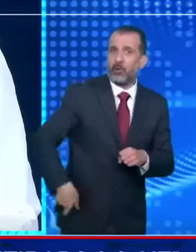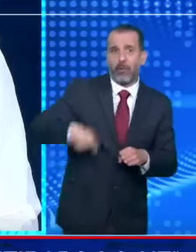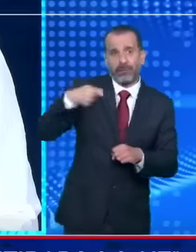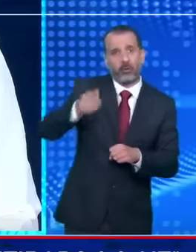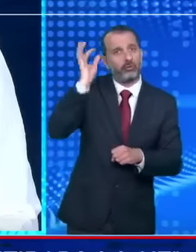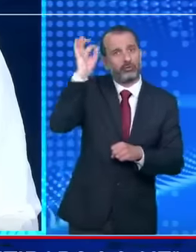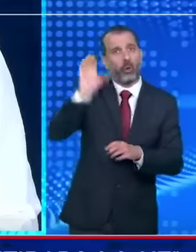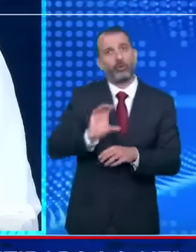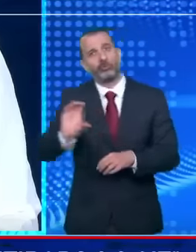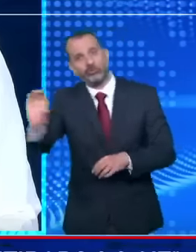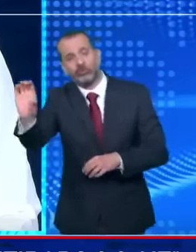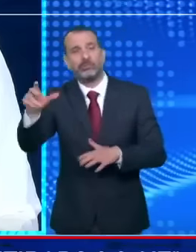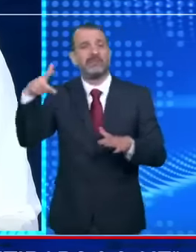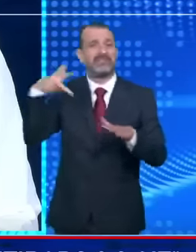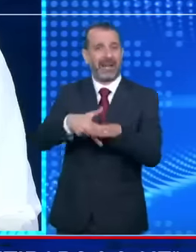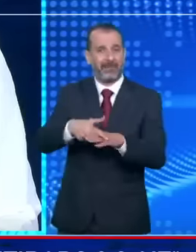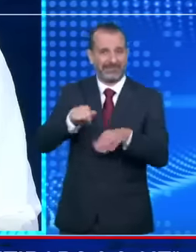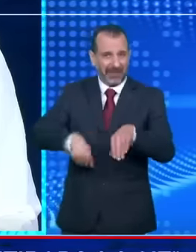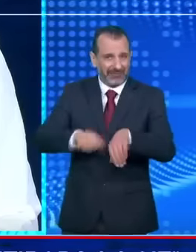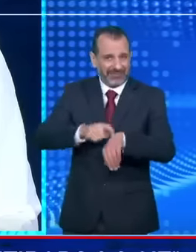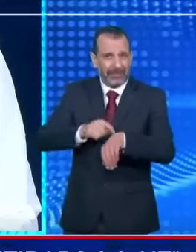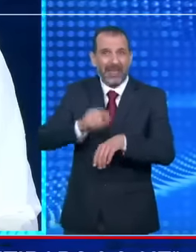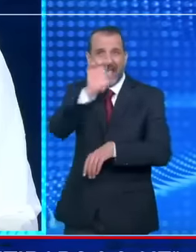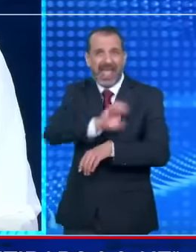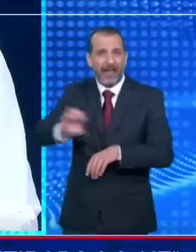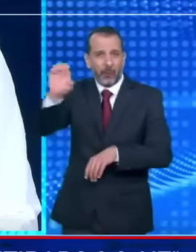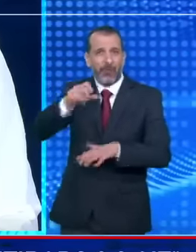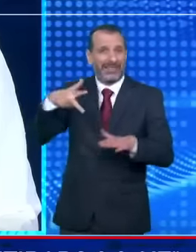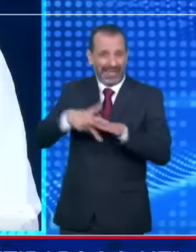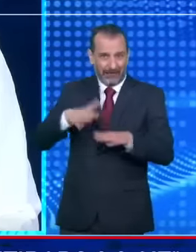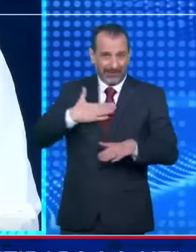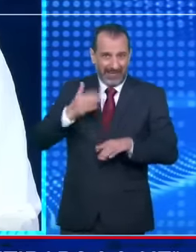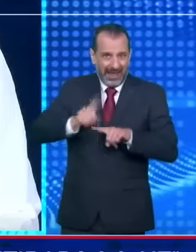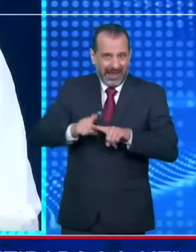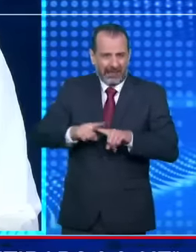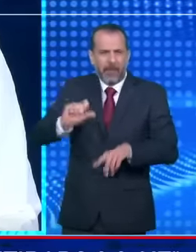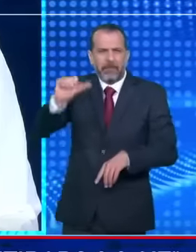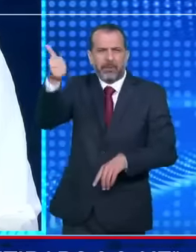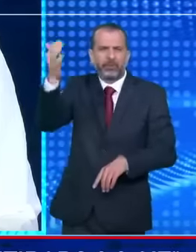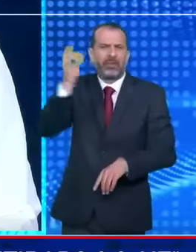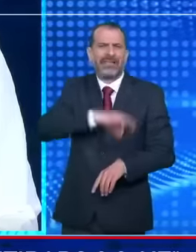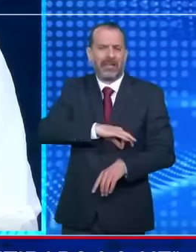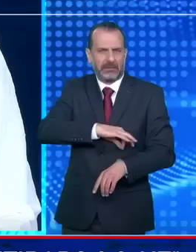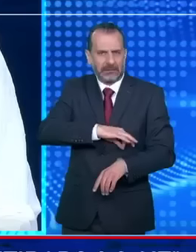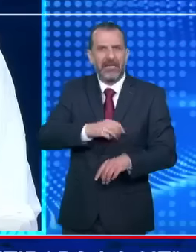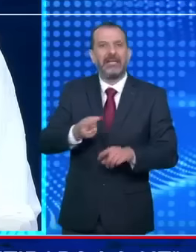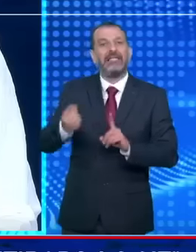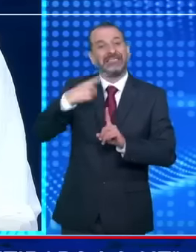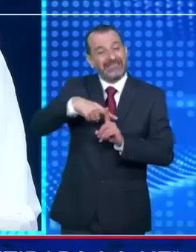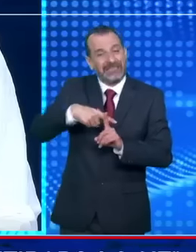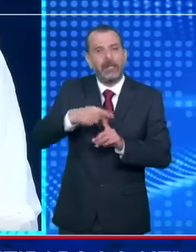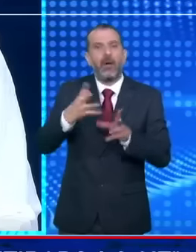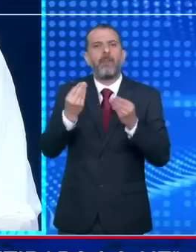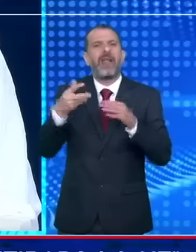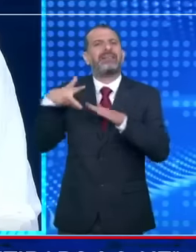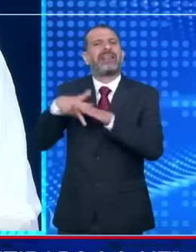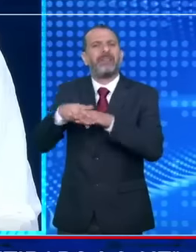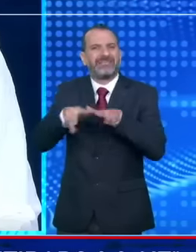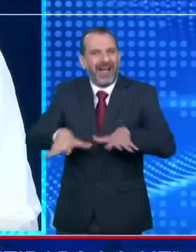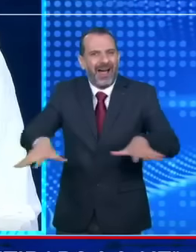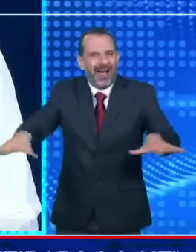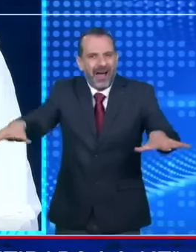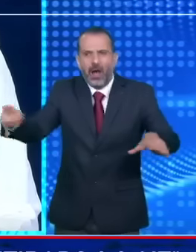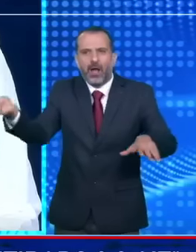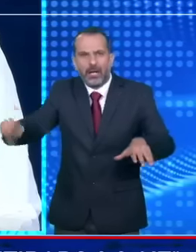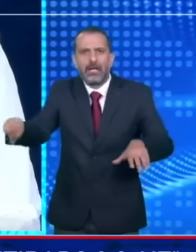τις τράπεζες, και αυτή τη στιγμή έχουμε τις πιο κερδοφόρες τράπεζες στην Ευρώπη. Γιατί? Και κλείνουν και παρακλάδια που εξυπηρετούν τους ηλικιωμένους συμπολίτες μας. Είναι άδικο